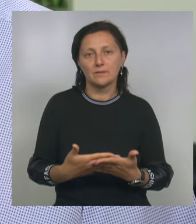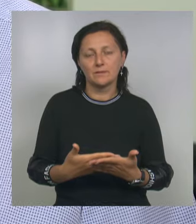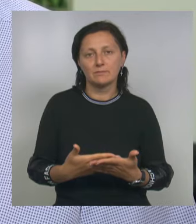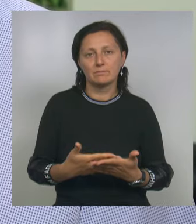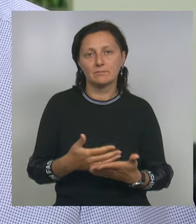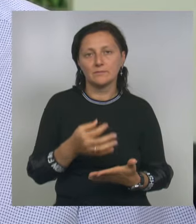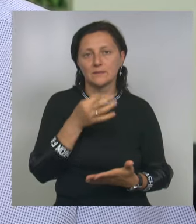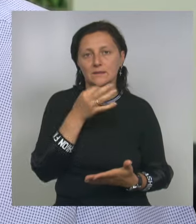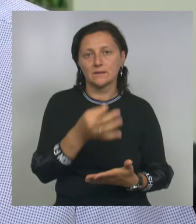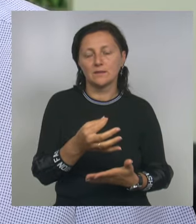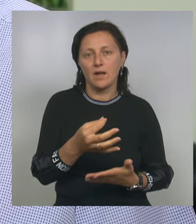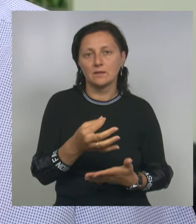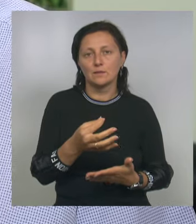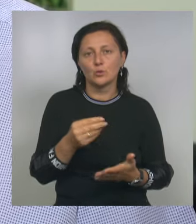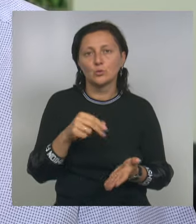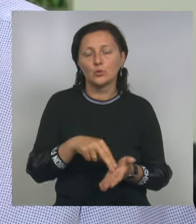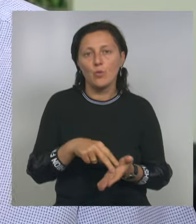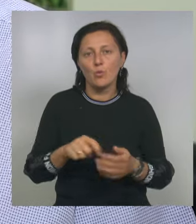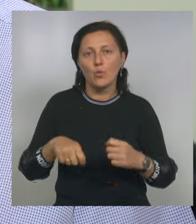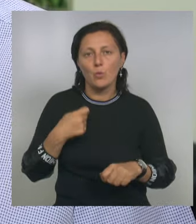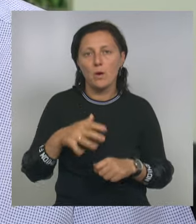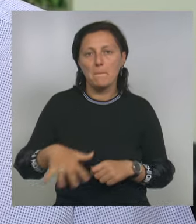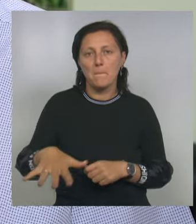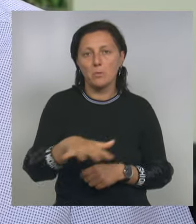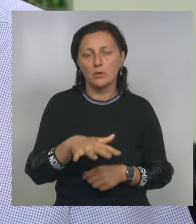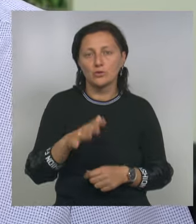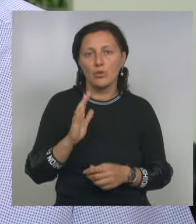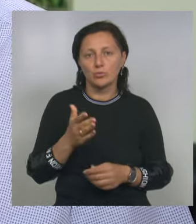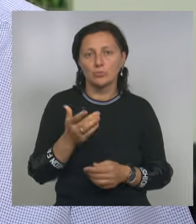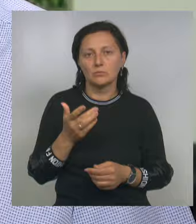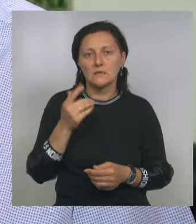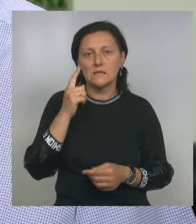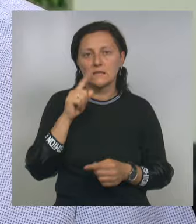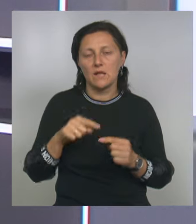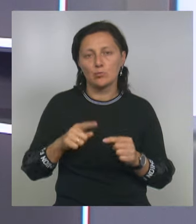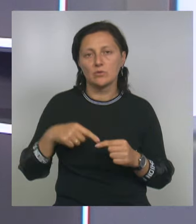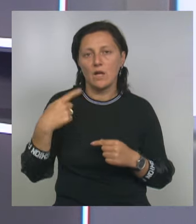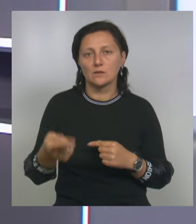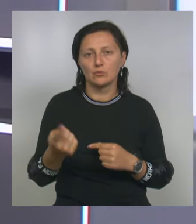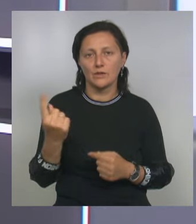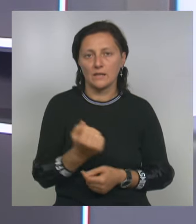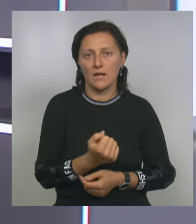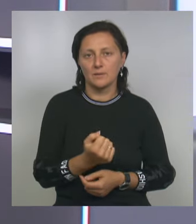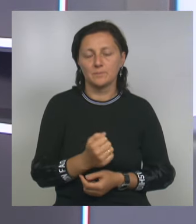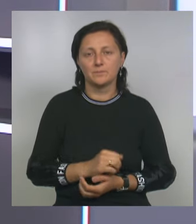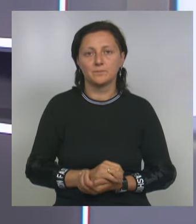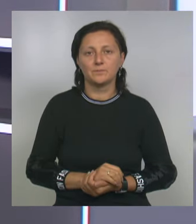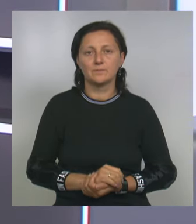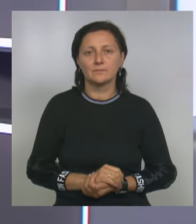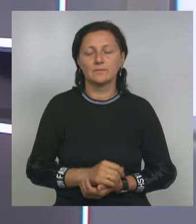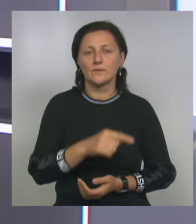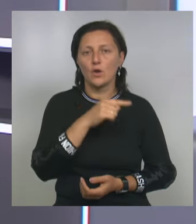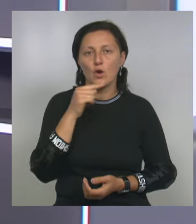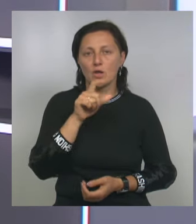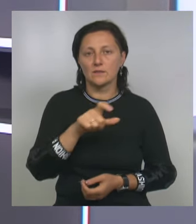скажем так, цифру ущерба по площадям и по культурам мы будем знать уже на следующей неделе. К другим темам. Россияне